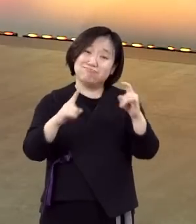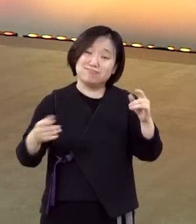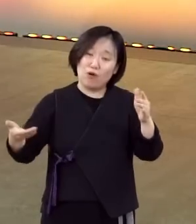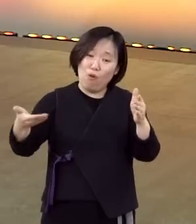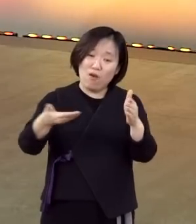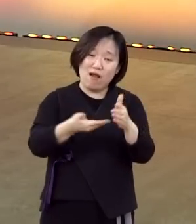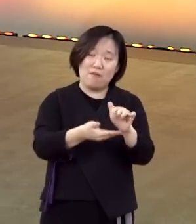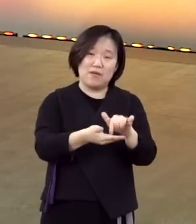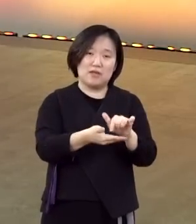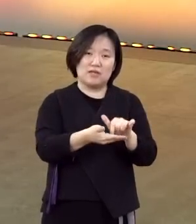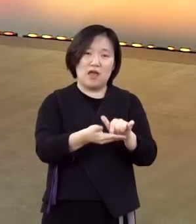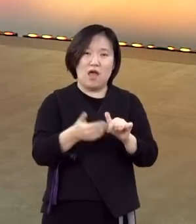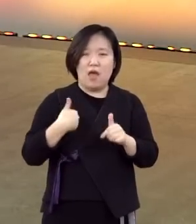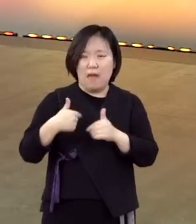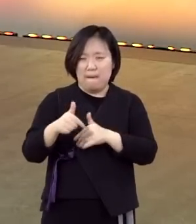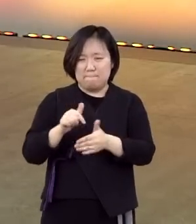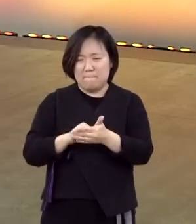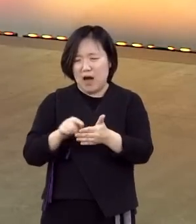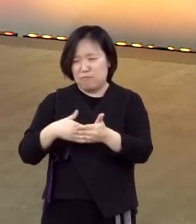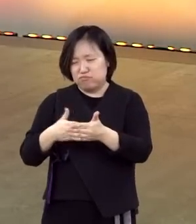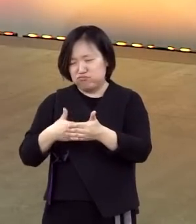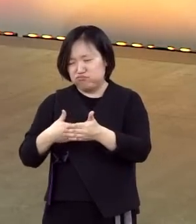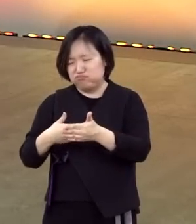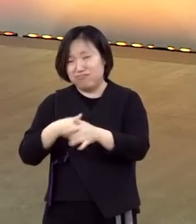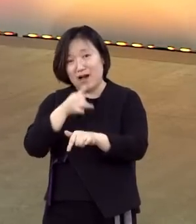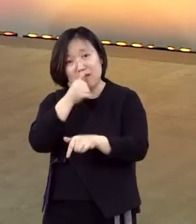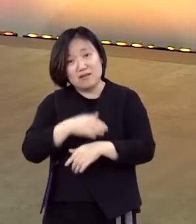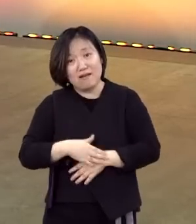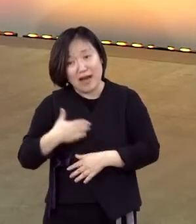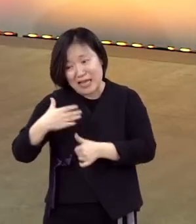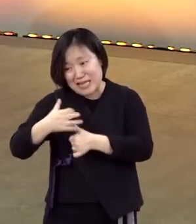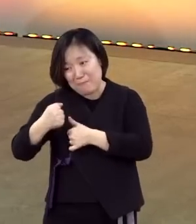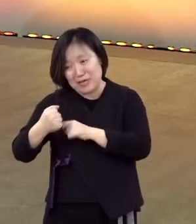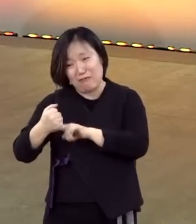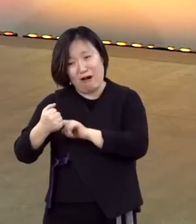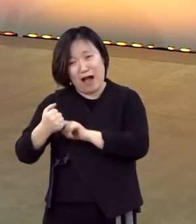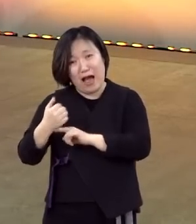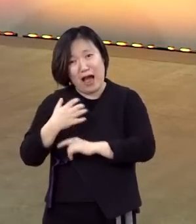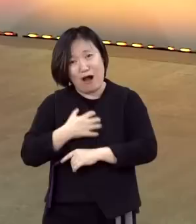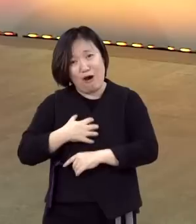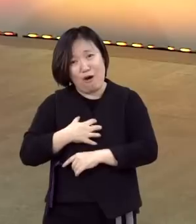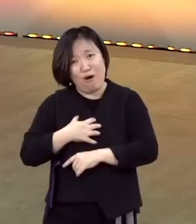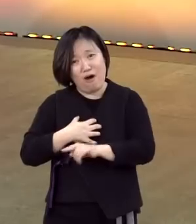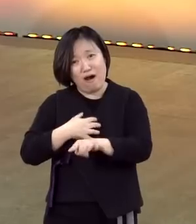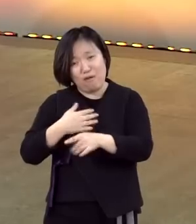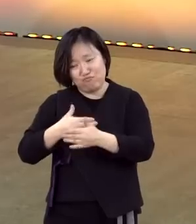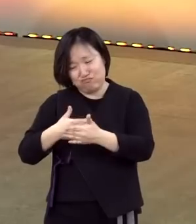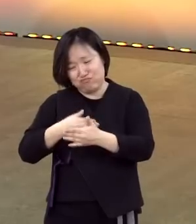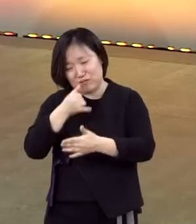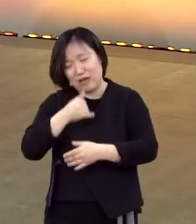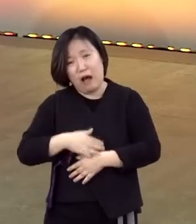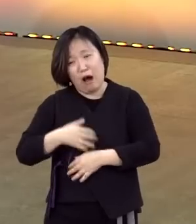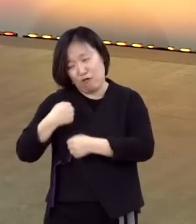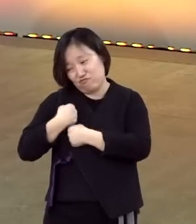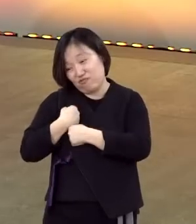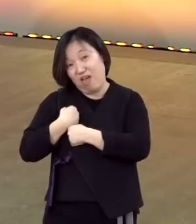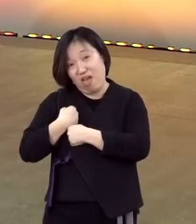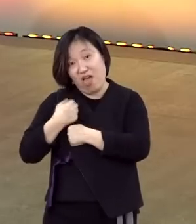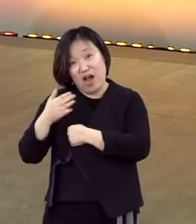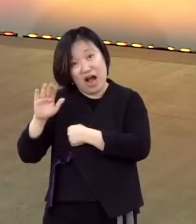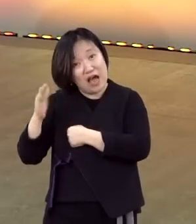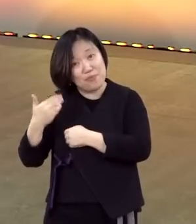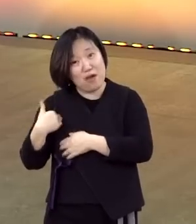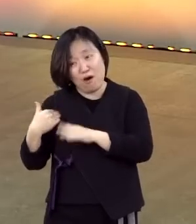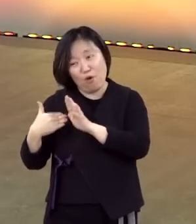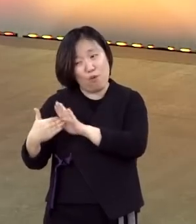그는불안한마음으로" 이제어떻게해야하지?"라고생각했다. 제가군대에입대하는것이옳은